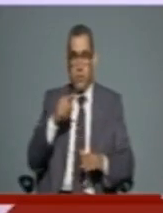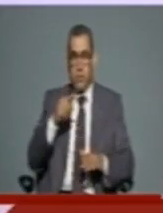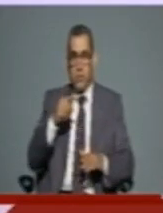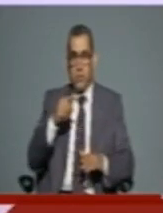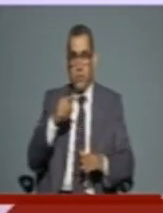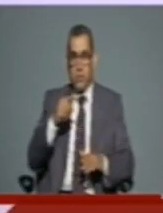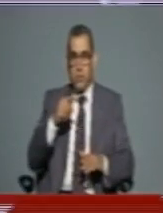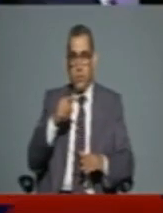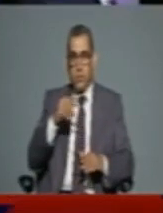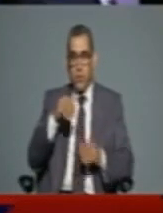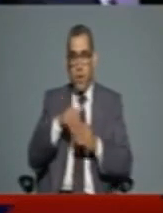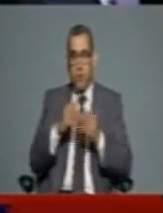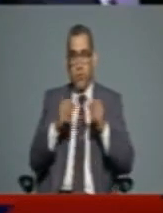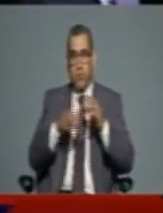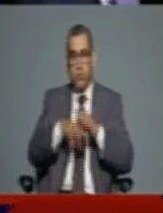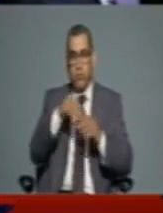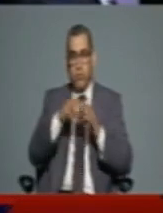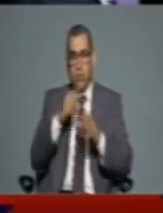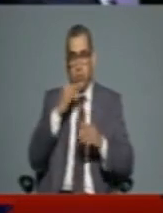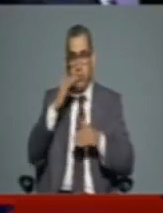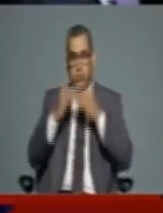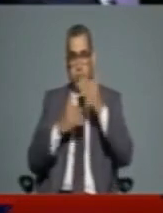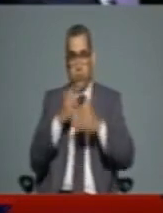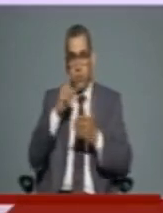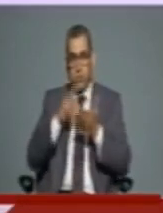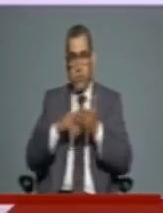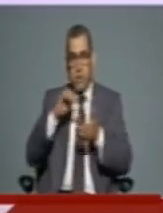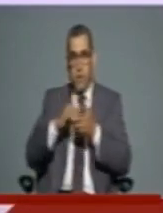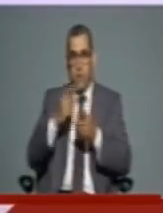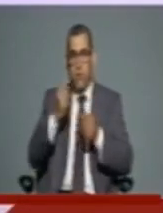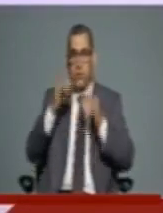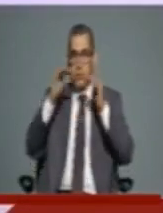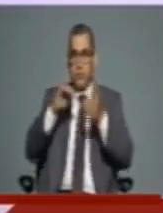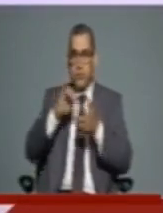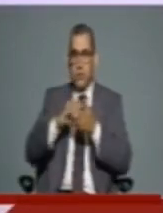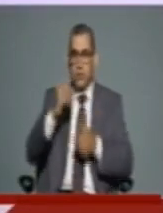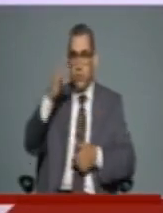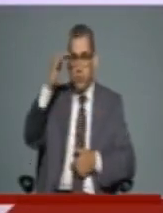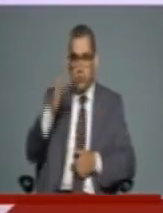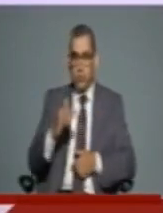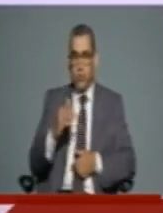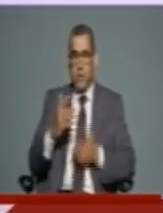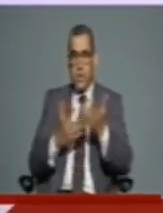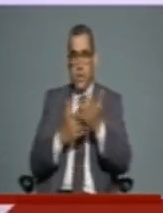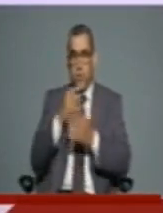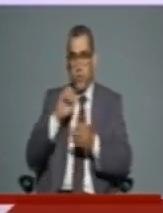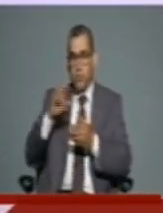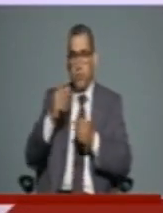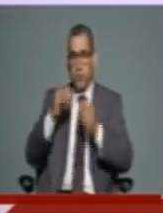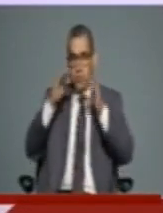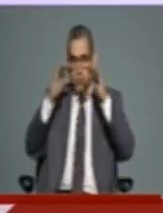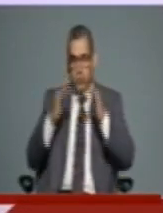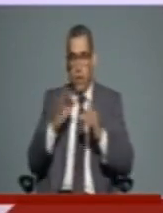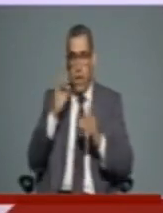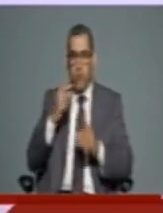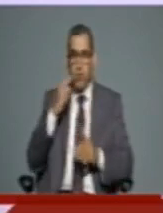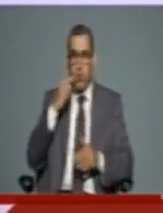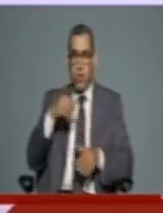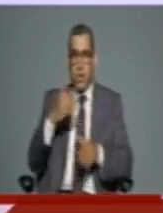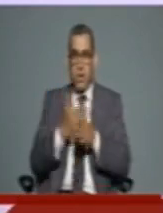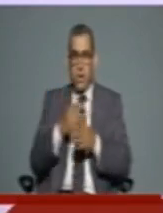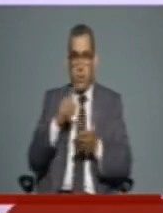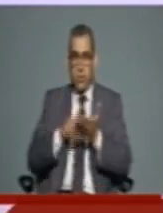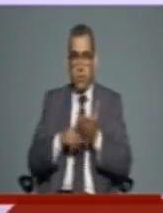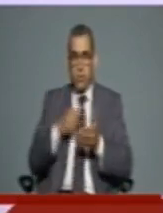بيعبوا، ولكن هيتعهدوا بسعر معين وللتجار وتعهد بسعر معين، وعندي اجتماع